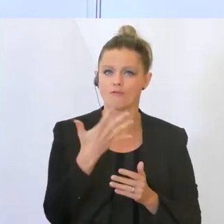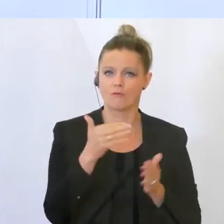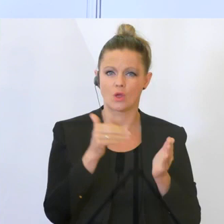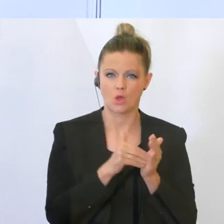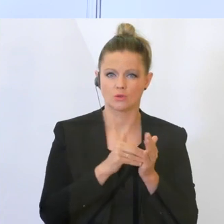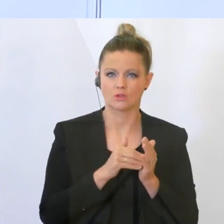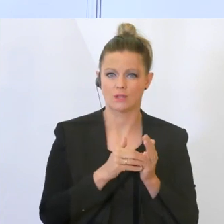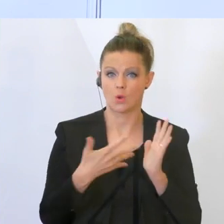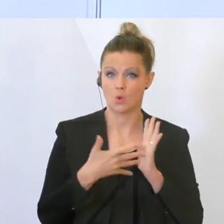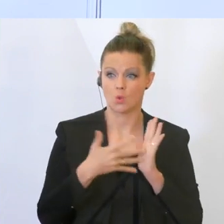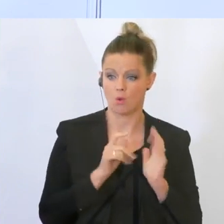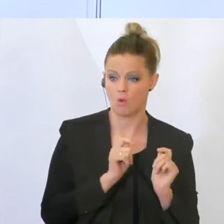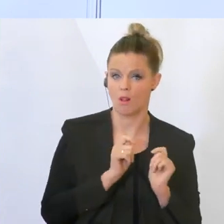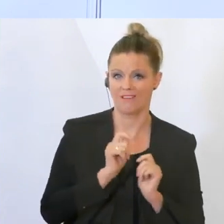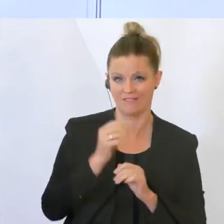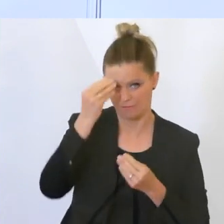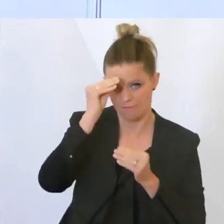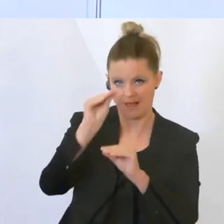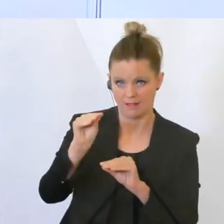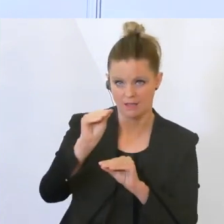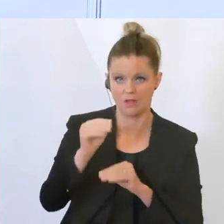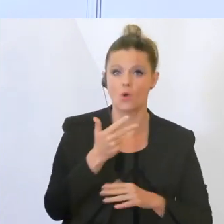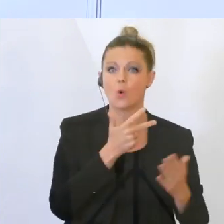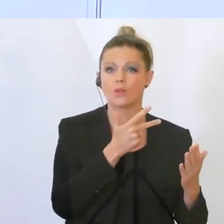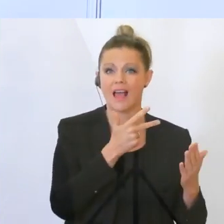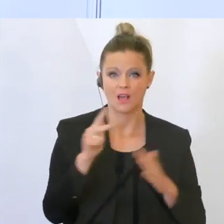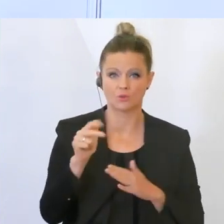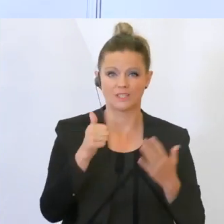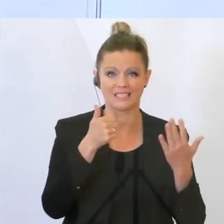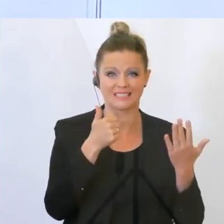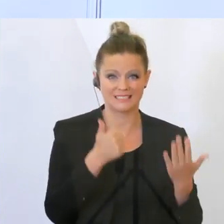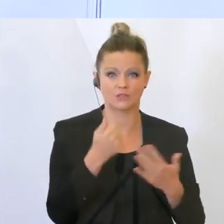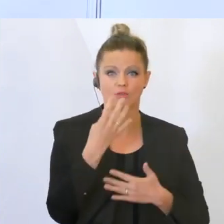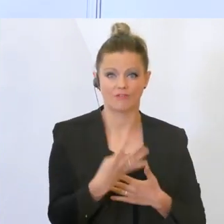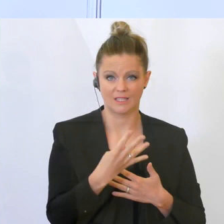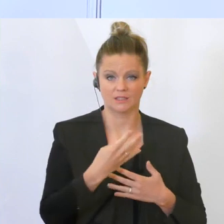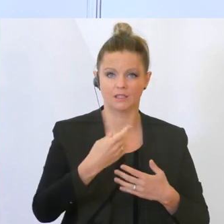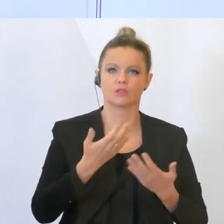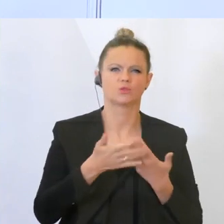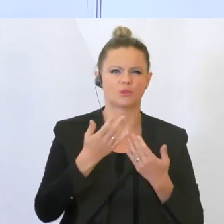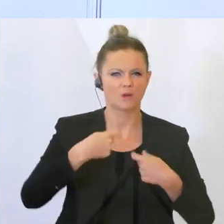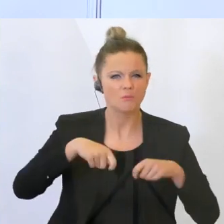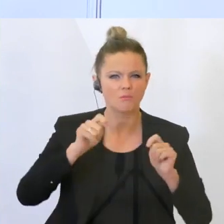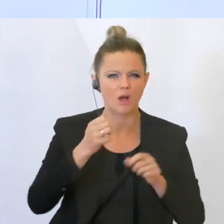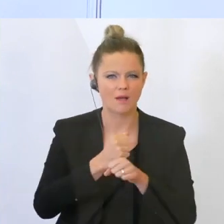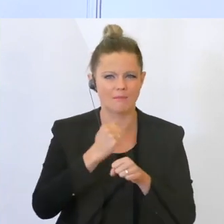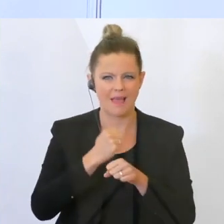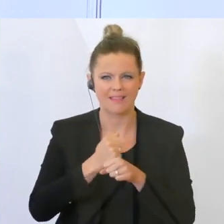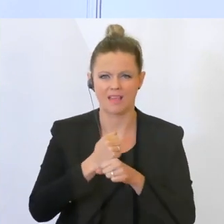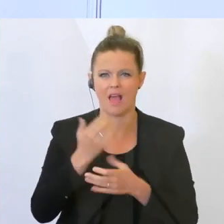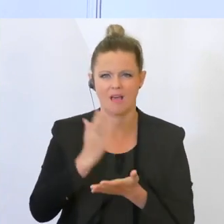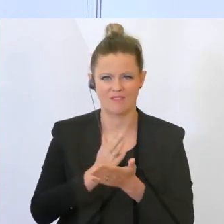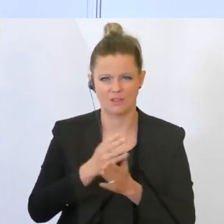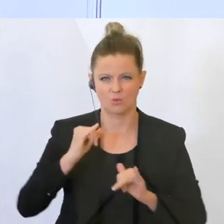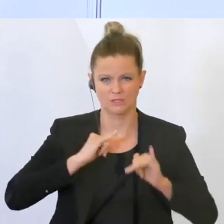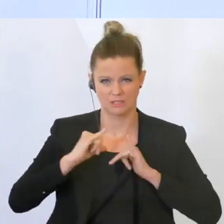das AMS gegangen und 846 Kontrollmitteilungen an die Bauarbeiter Urlaubs- und Abfertigungskasse. Uns ist es wichtig,